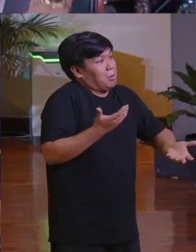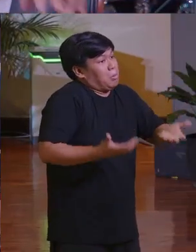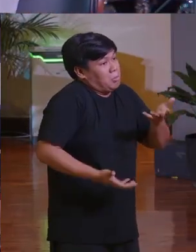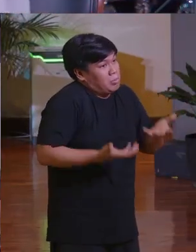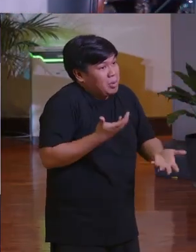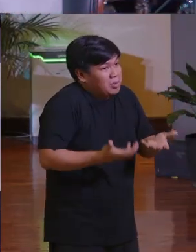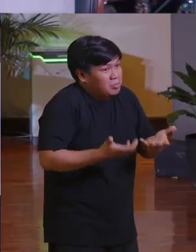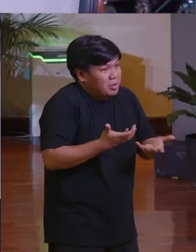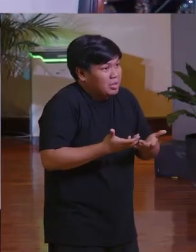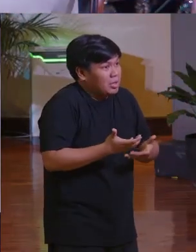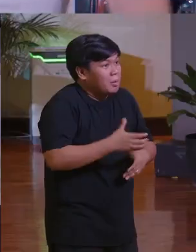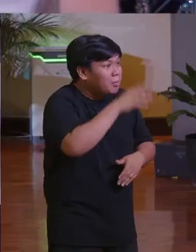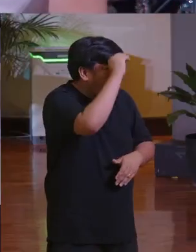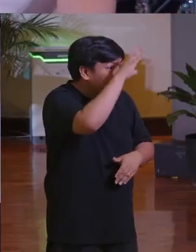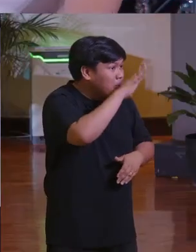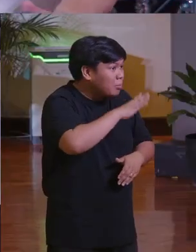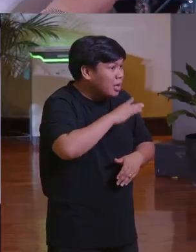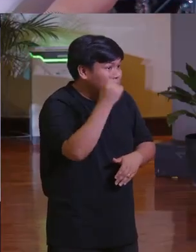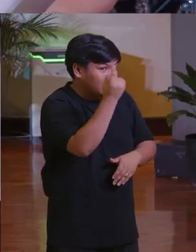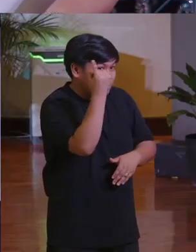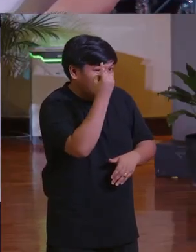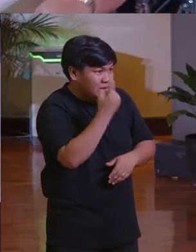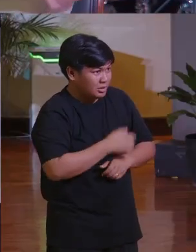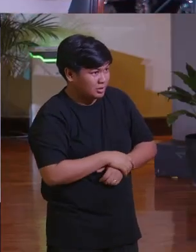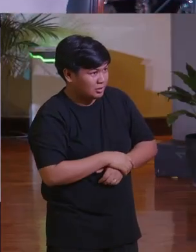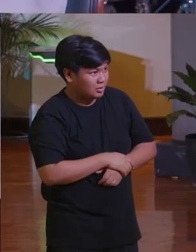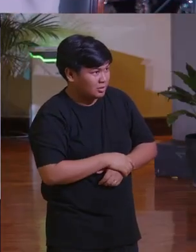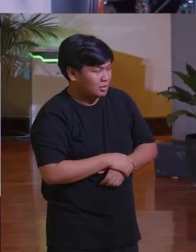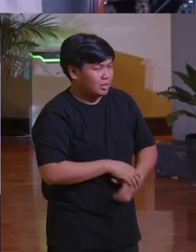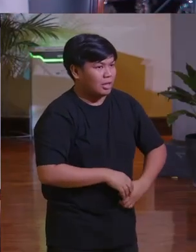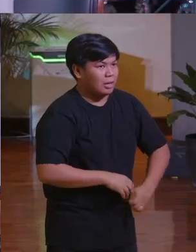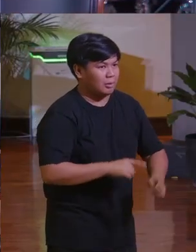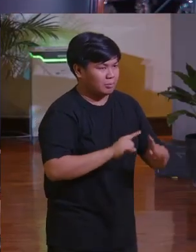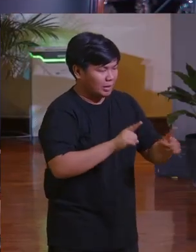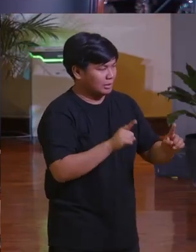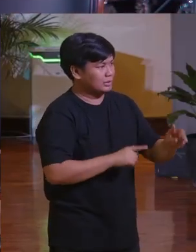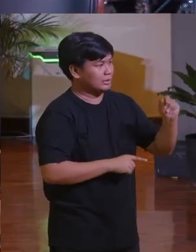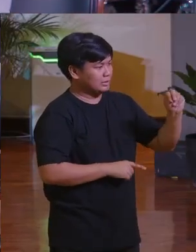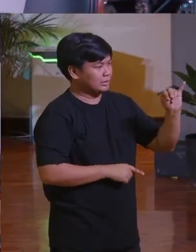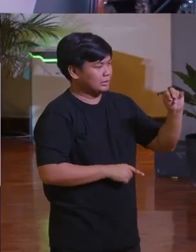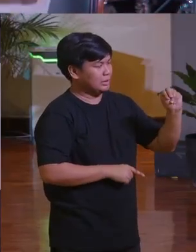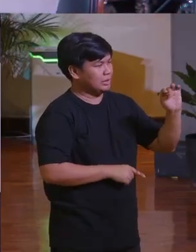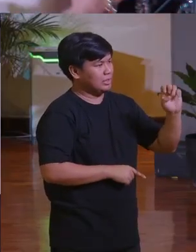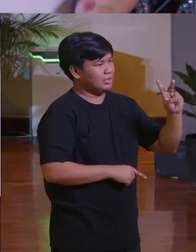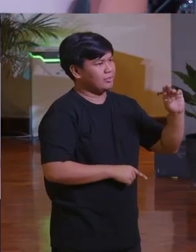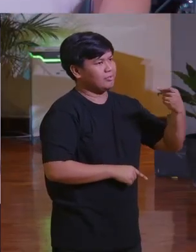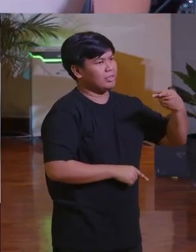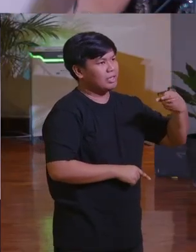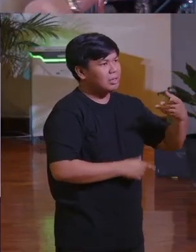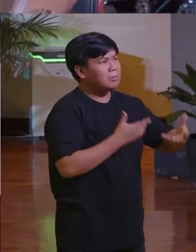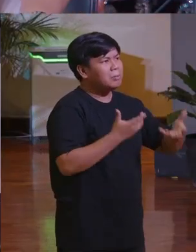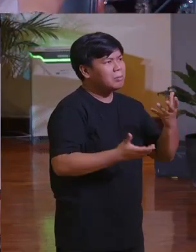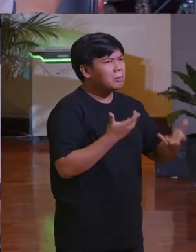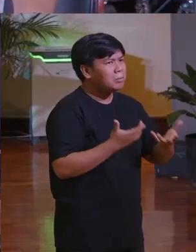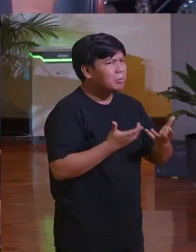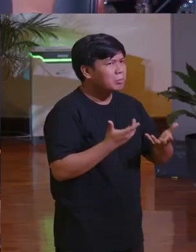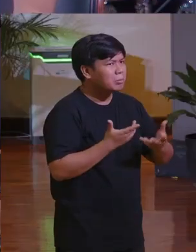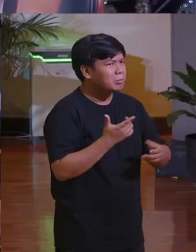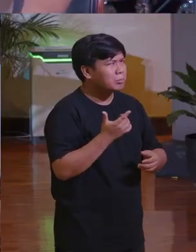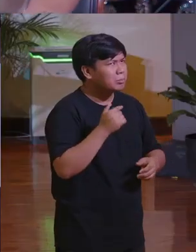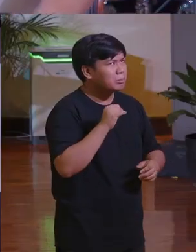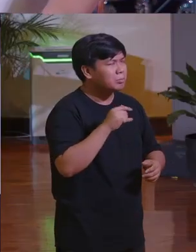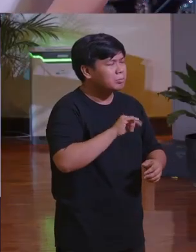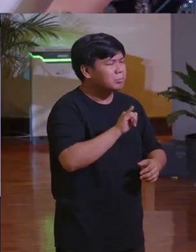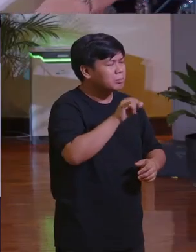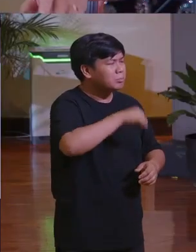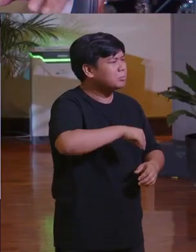yun, baka po yun yung Greater Assyria. Pero ang Nineveh mismo, downtown Nineveh, kung ating